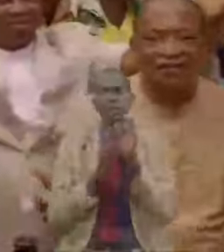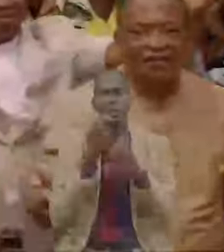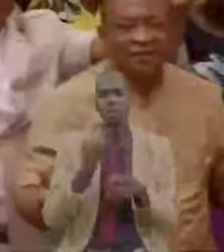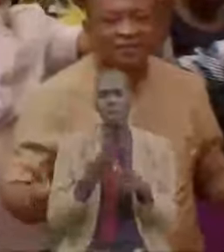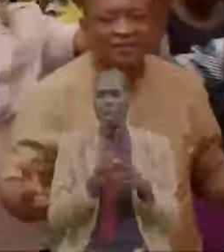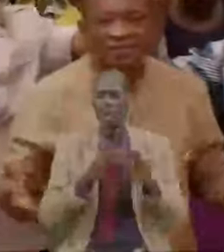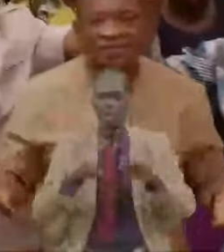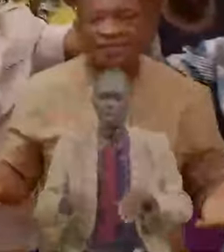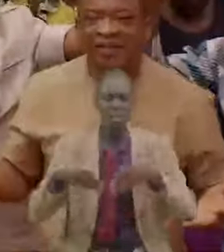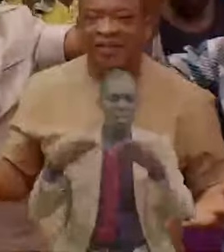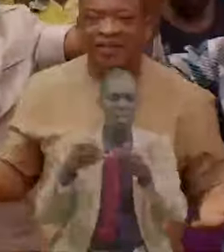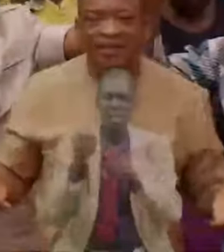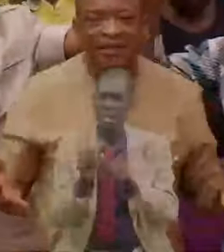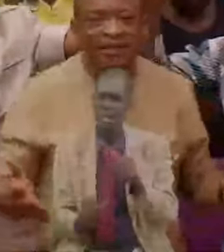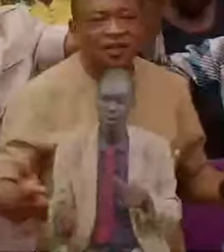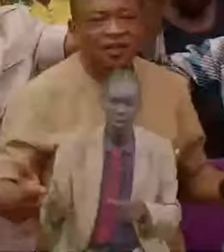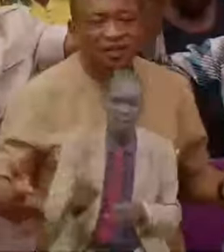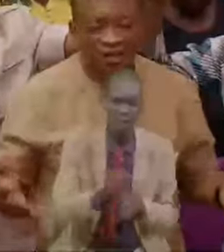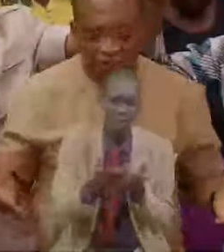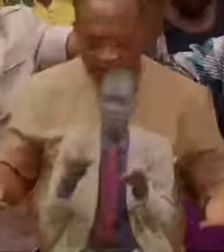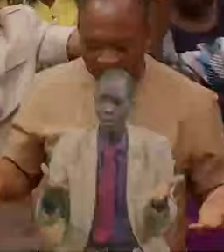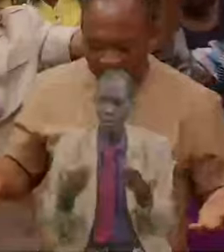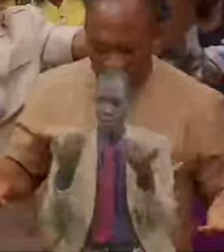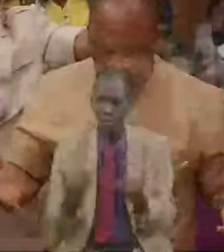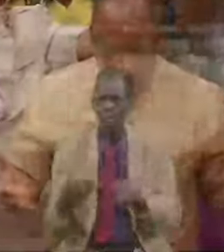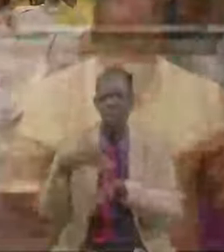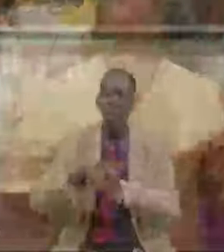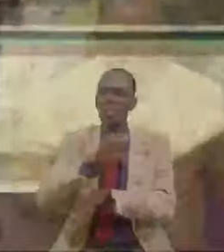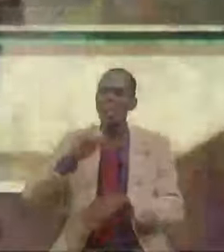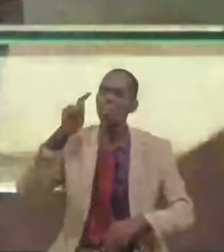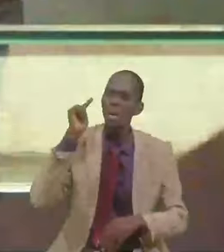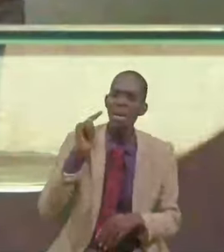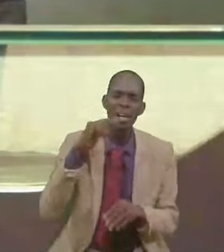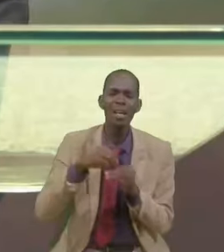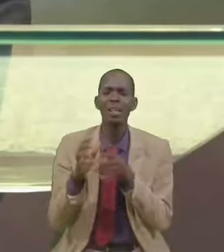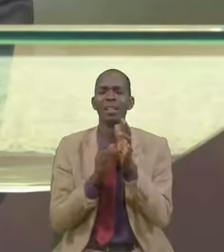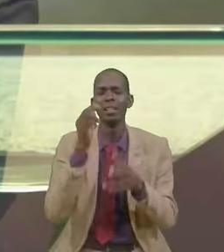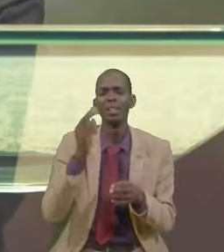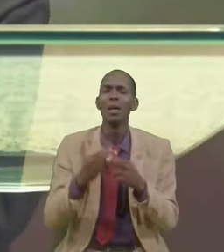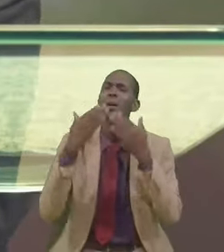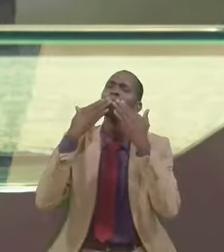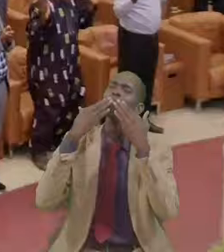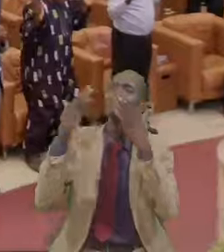Et accorde à chacun ici ce jour un témoignage. l'âge.